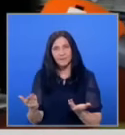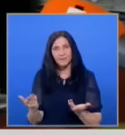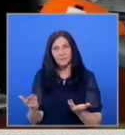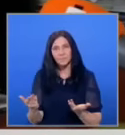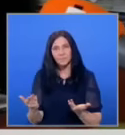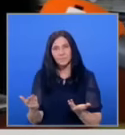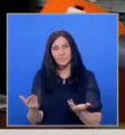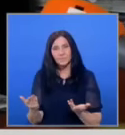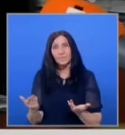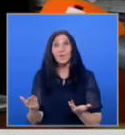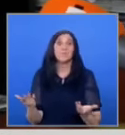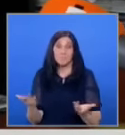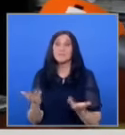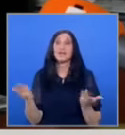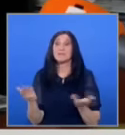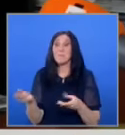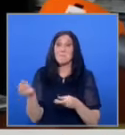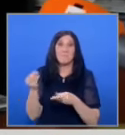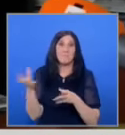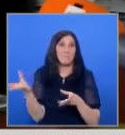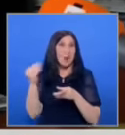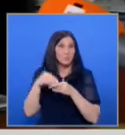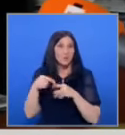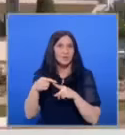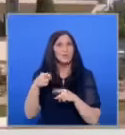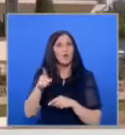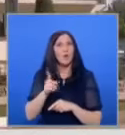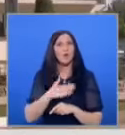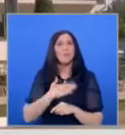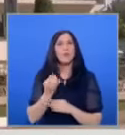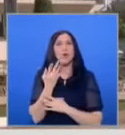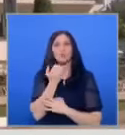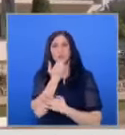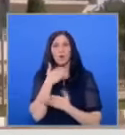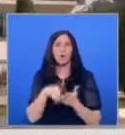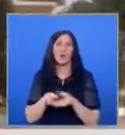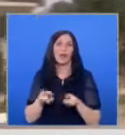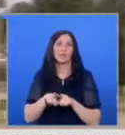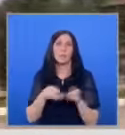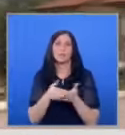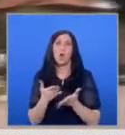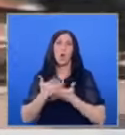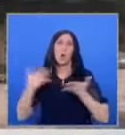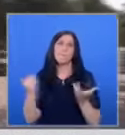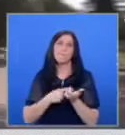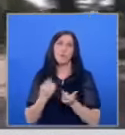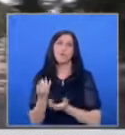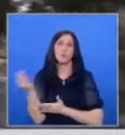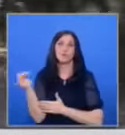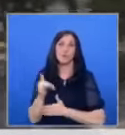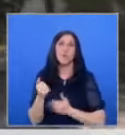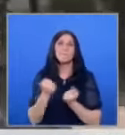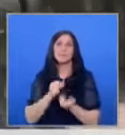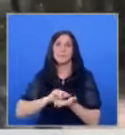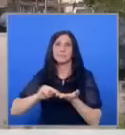да се приобщат към това, което имат в Ново село. Като причина за големия брой новодошли от местната администрация в